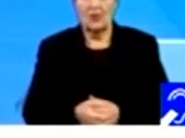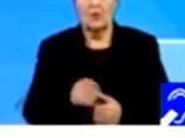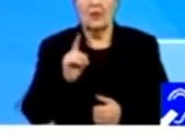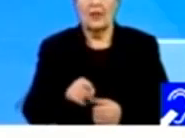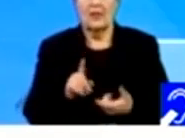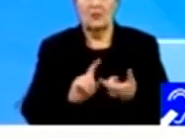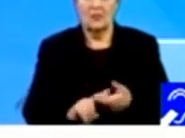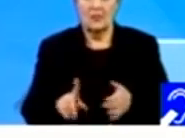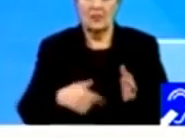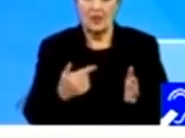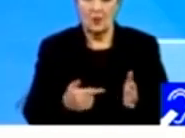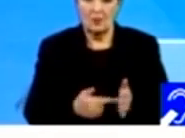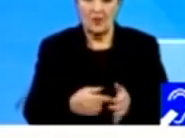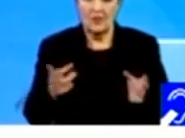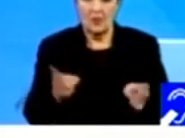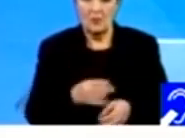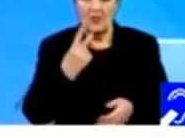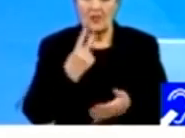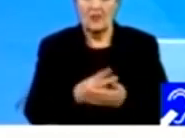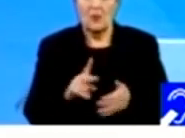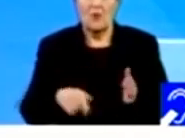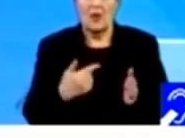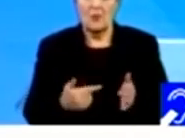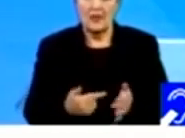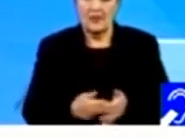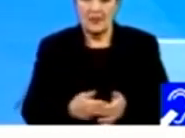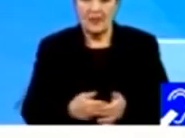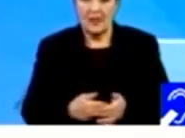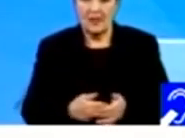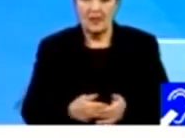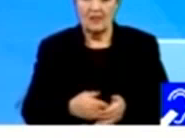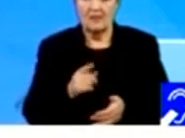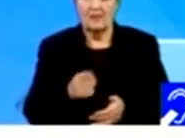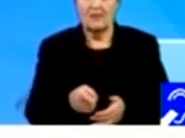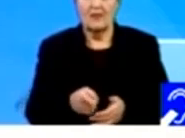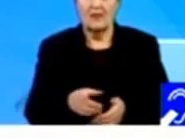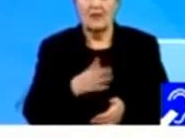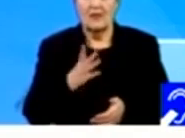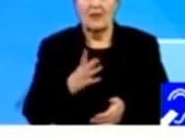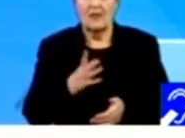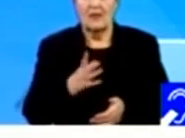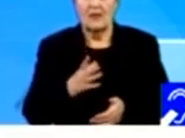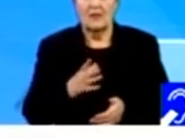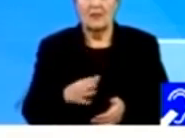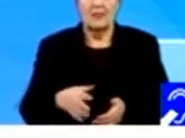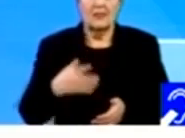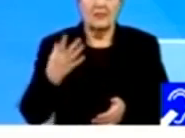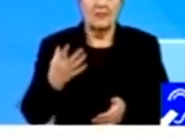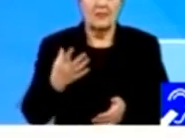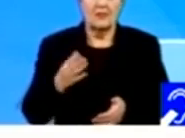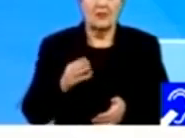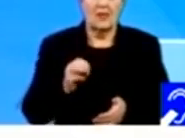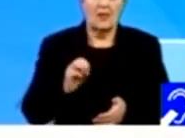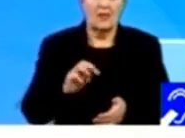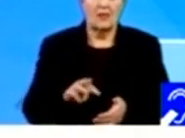ceea ce ține de capitale, trebuie să vedem că sunt capitale identice după mărime. De exemplu, Ljubljana sau, de exemplu, Tallinn.